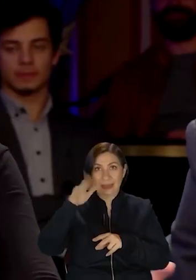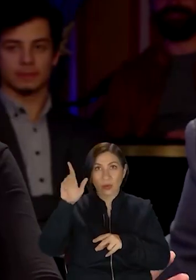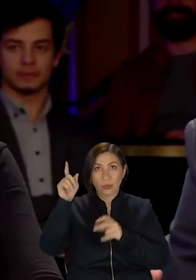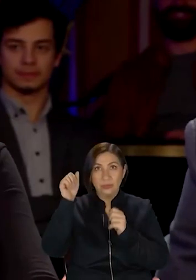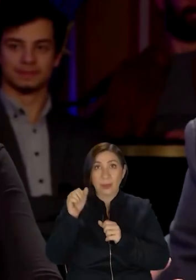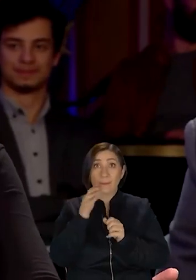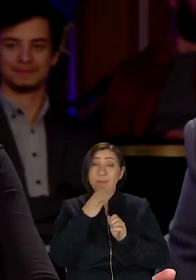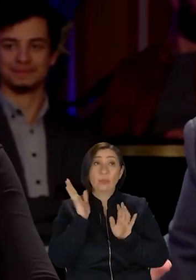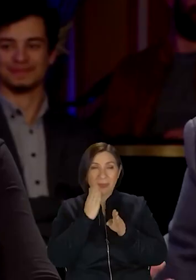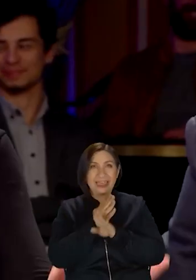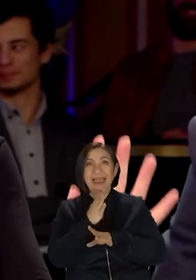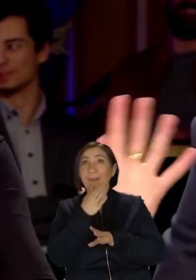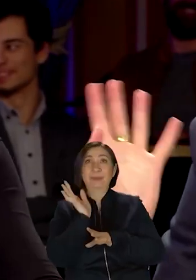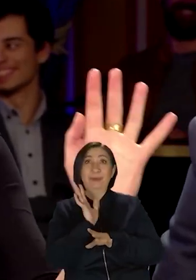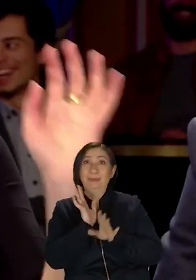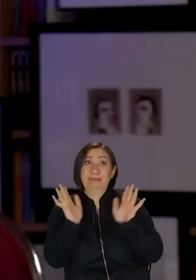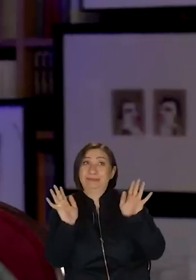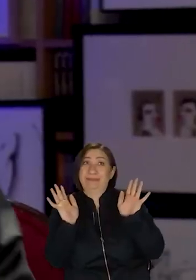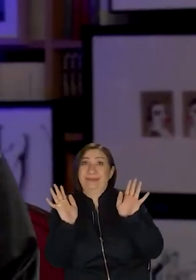Orada mı? Bilmiyorum. Duruyor? Gerçekten bilmiyorum.